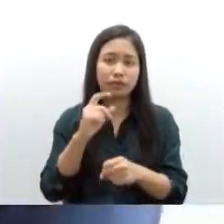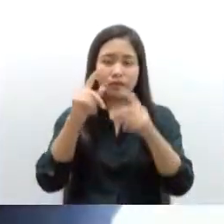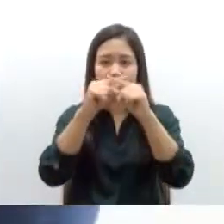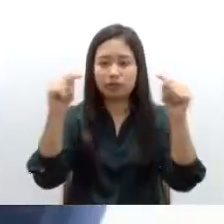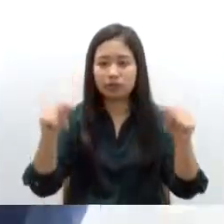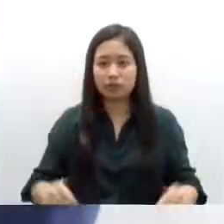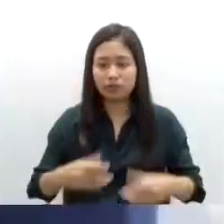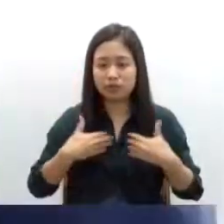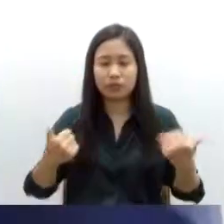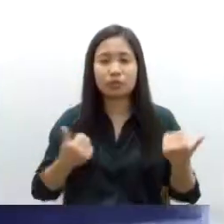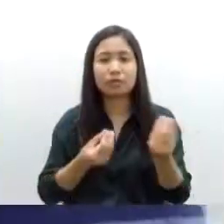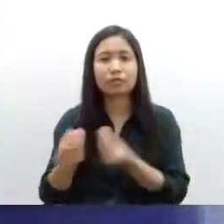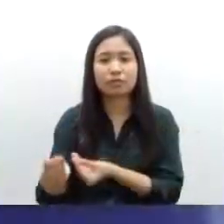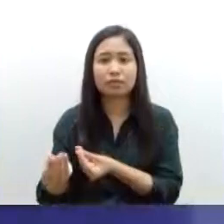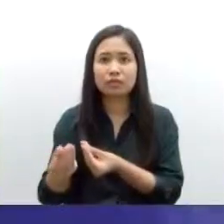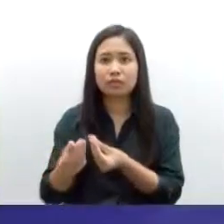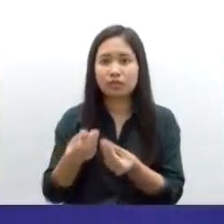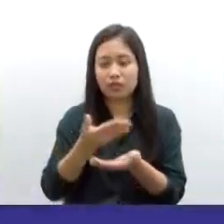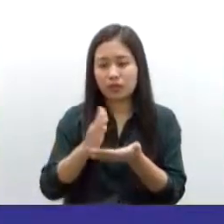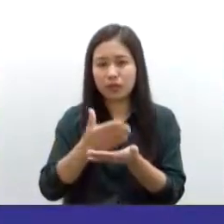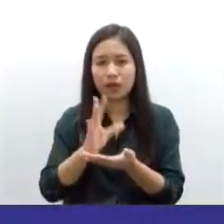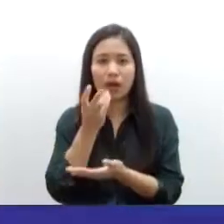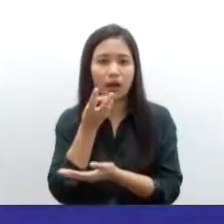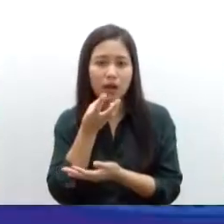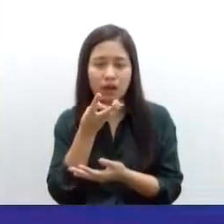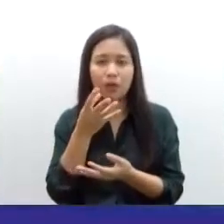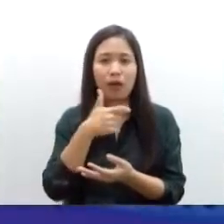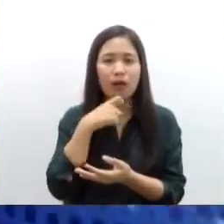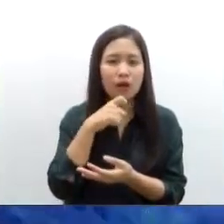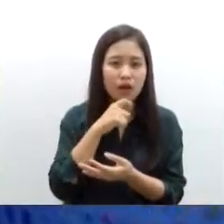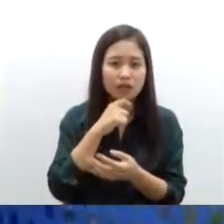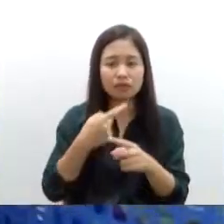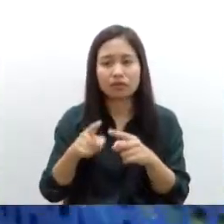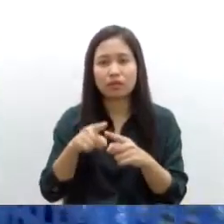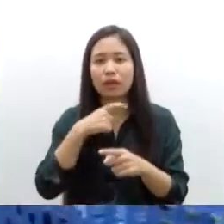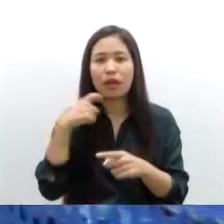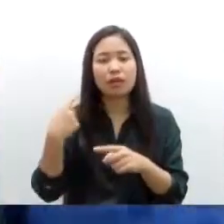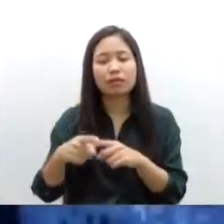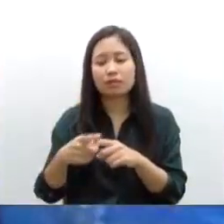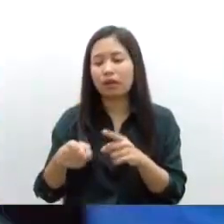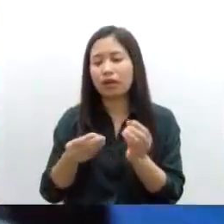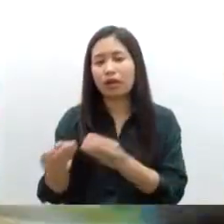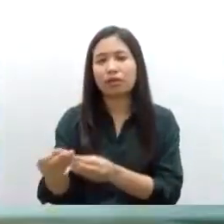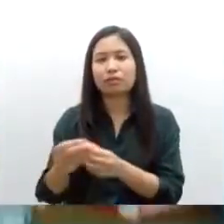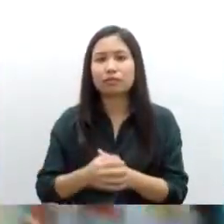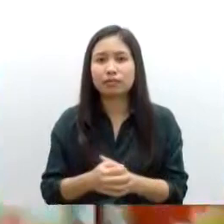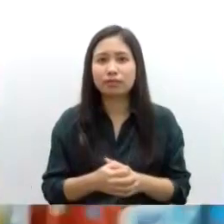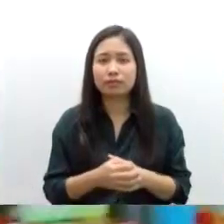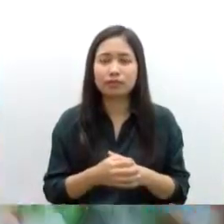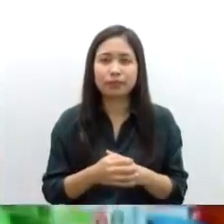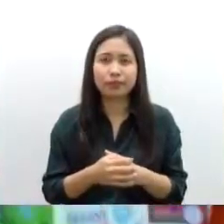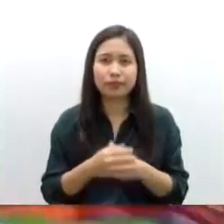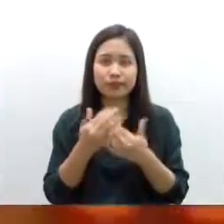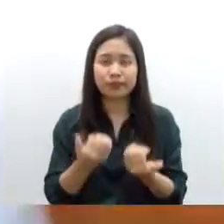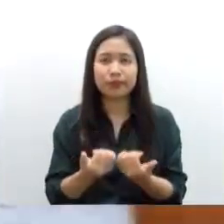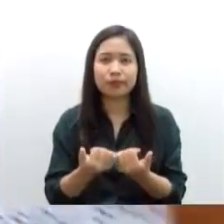สุกนะครับเพื่อแบ่งปันข้าวสารอาหารแห้งบริเวณหน้าสำนักงานเขตพื้นที่นะครับแล้วก็มีสโลแกนว่าหยิ